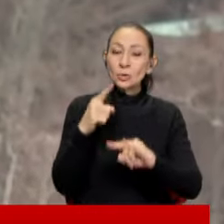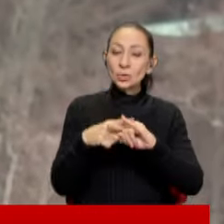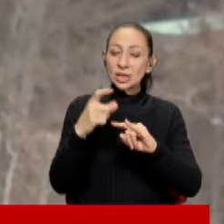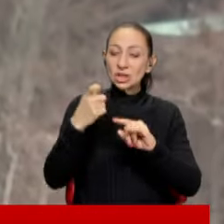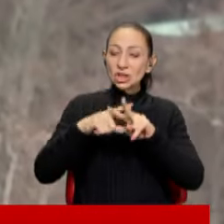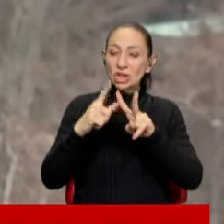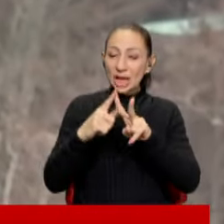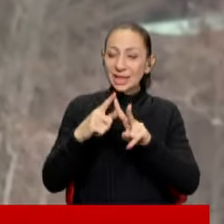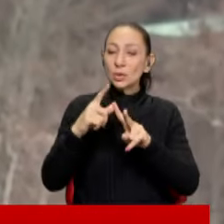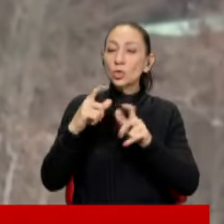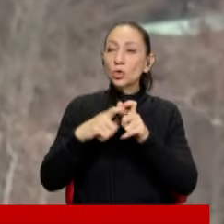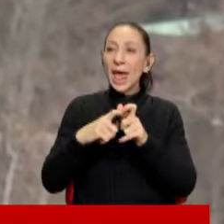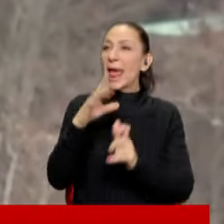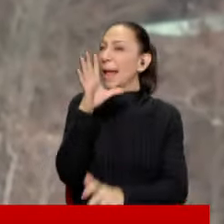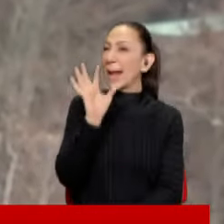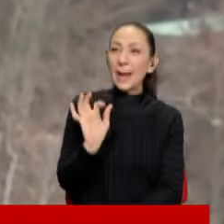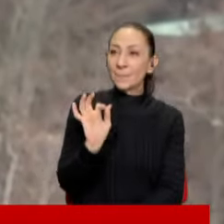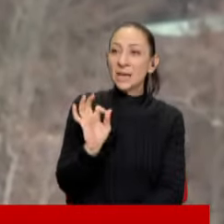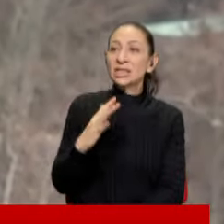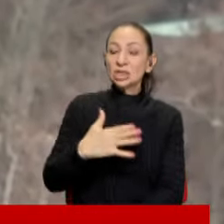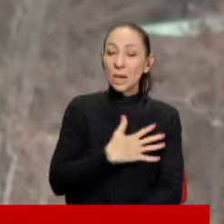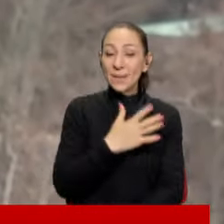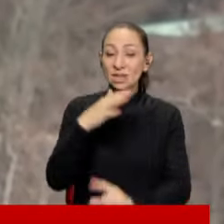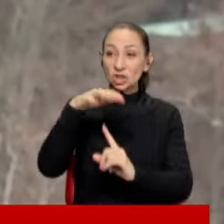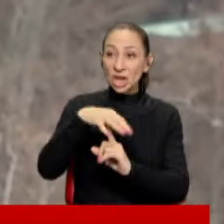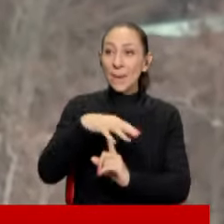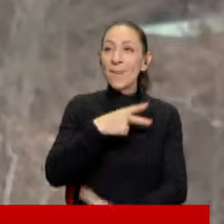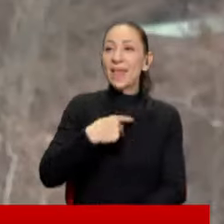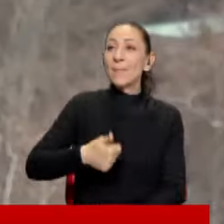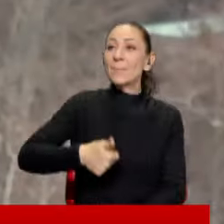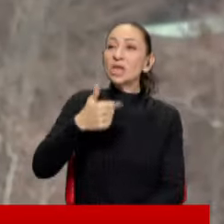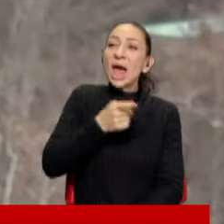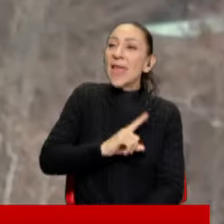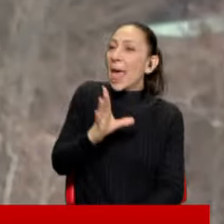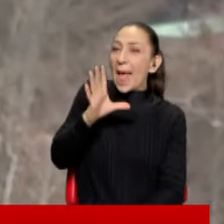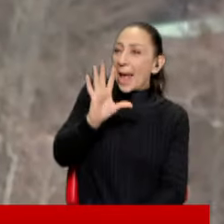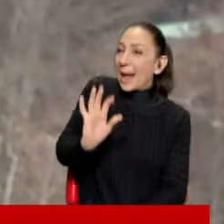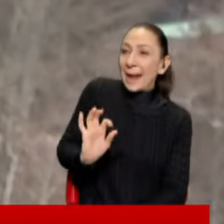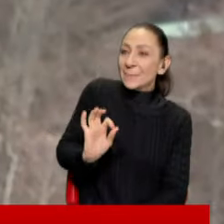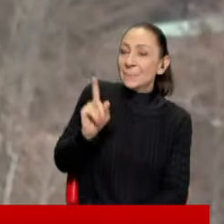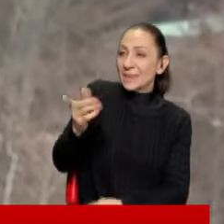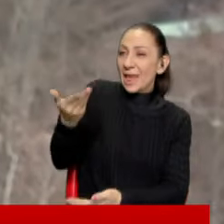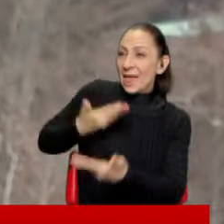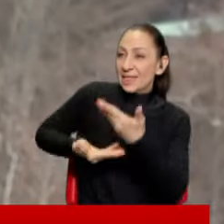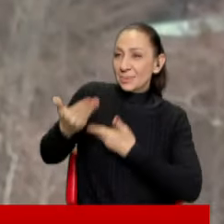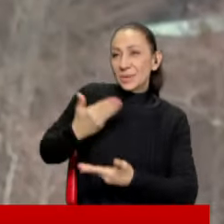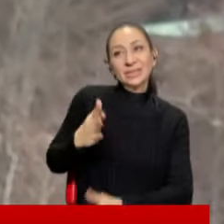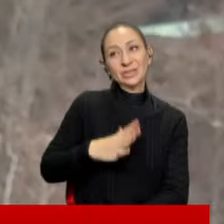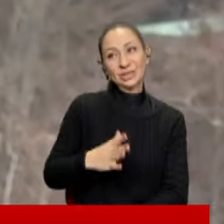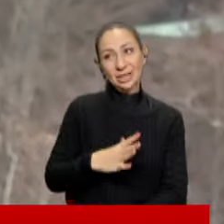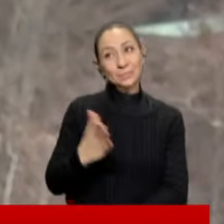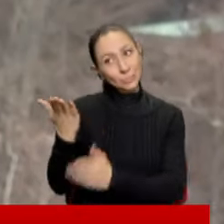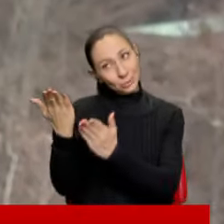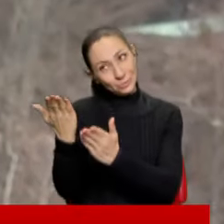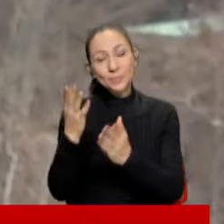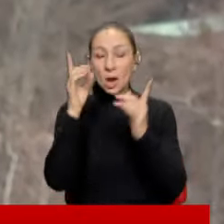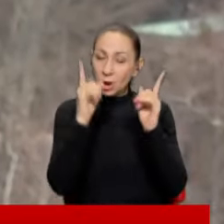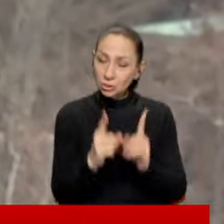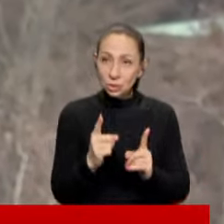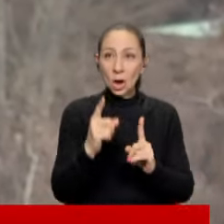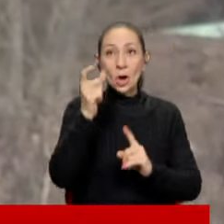Can Güner kim? Cumhuriyet Halk Partisi'nin Çankaya Belediye Başkanı adayı kim? Sizin anlatmanızı isteyeceğiz. Buyurun. Tabii.